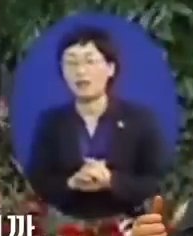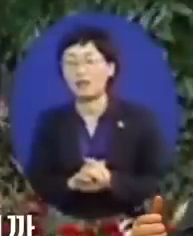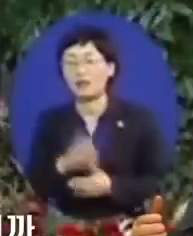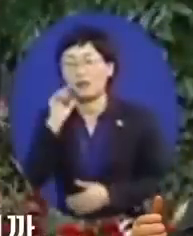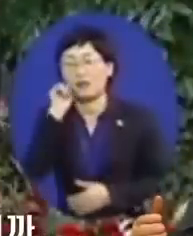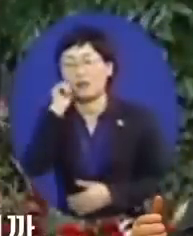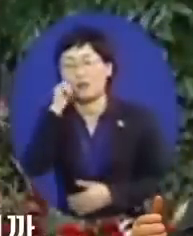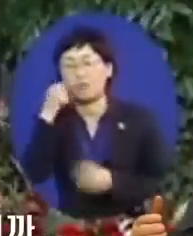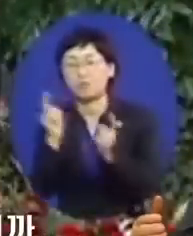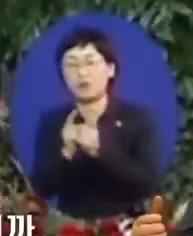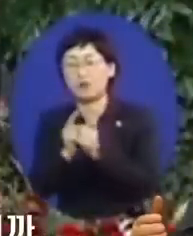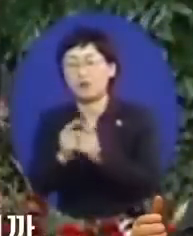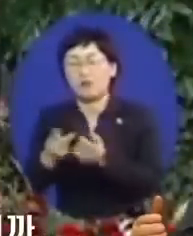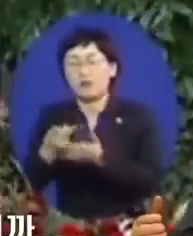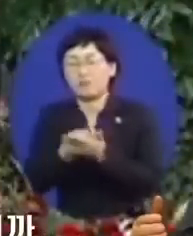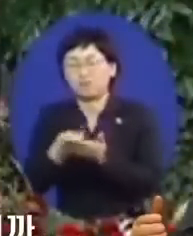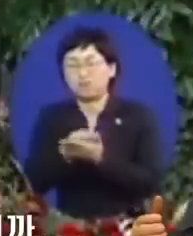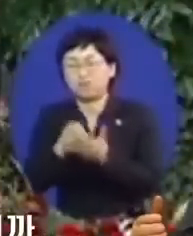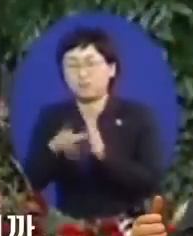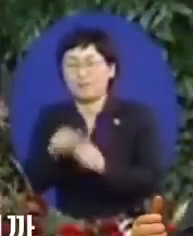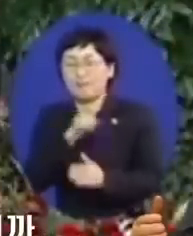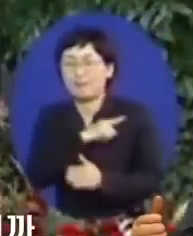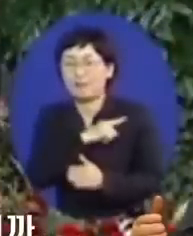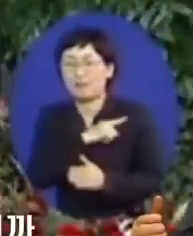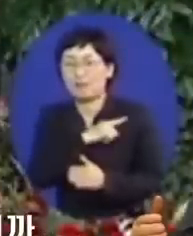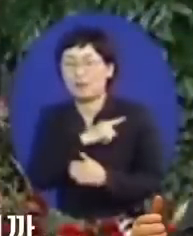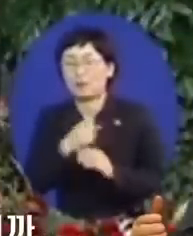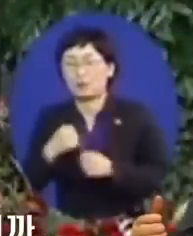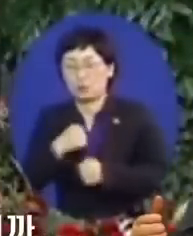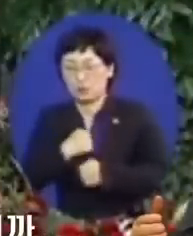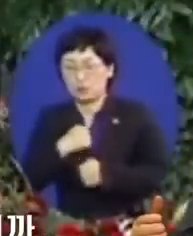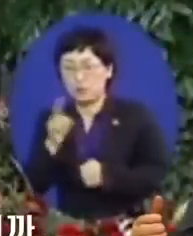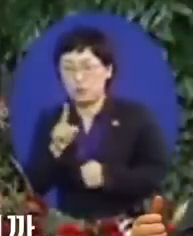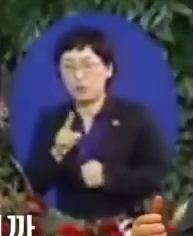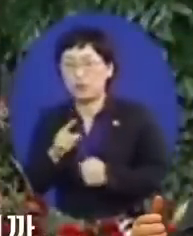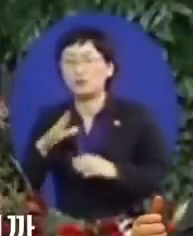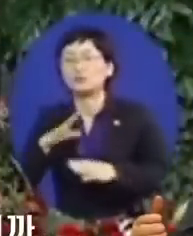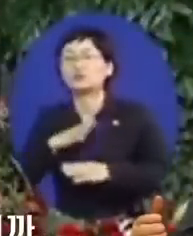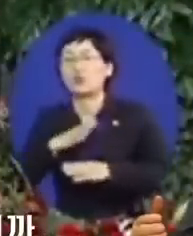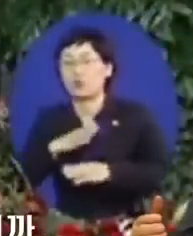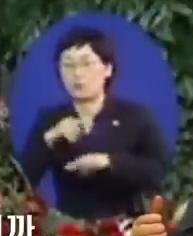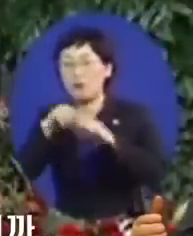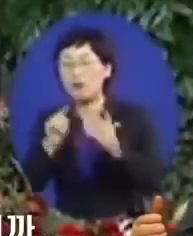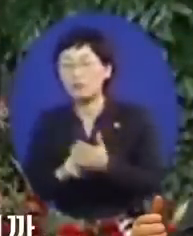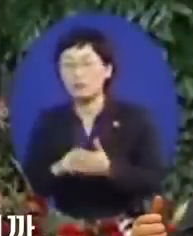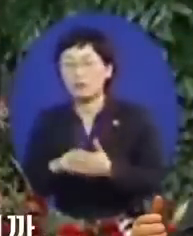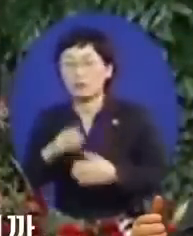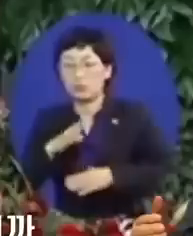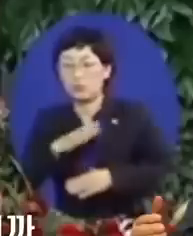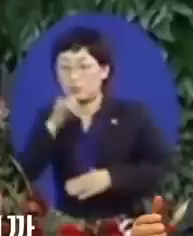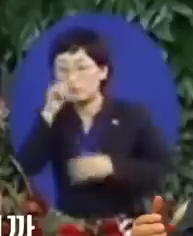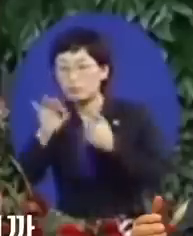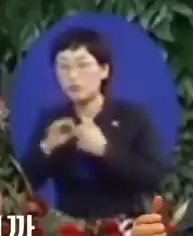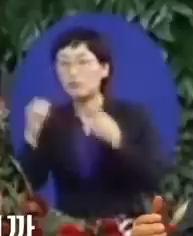어려움을 당해서 몸부림칠 때 가장 경계해야 될 것은 두려움입니다. 마음의 두려움은 우리를